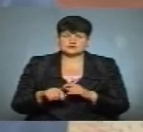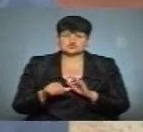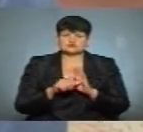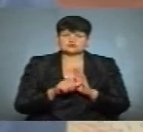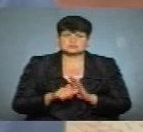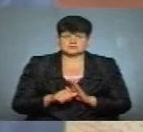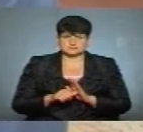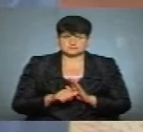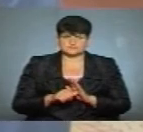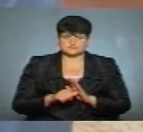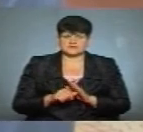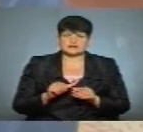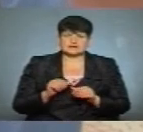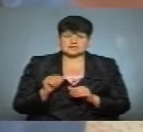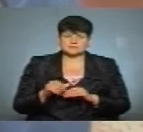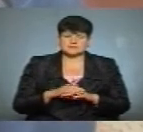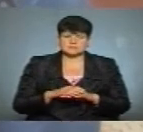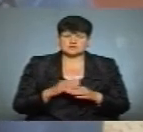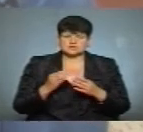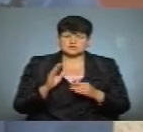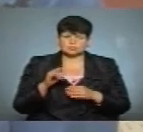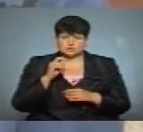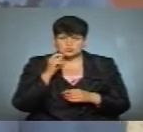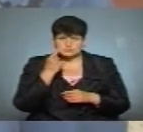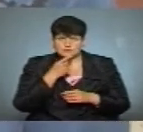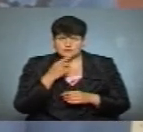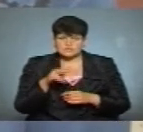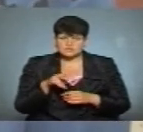предметів. Окрім математики, буде ще українська